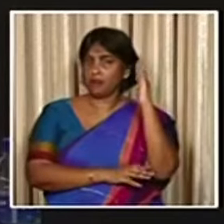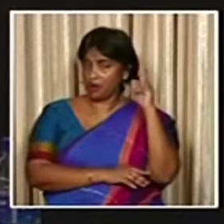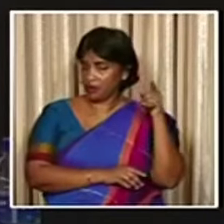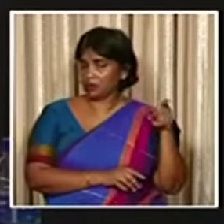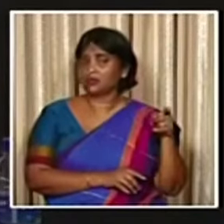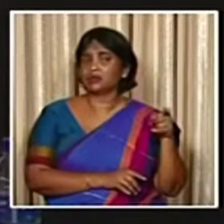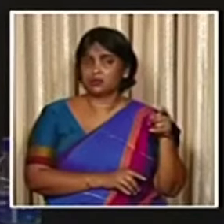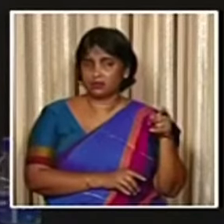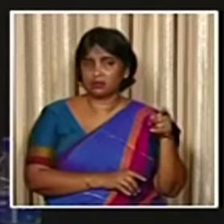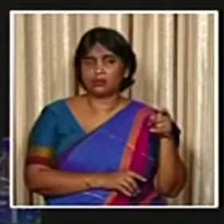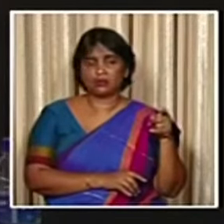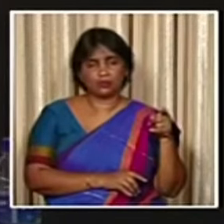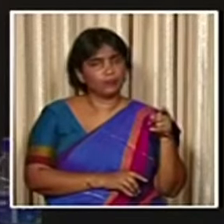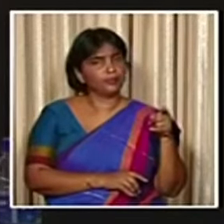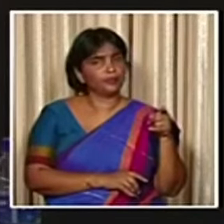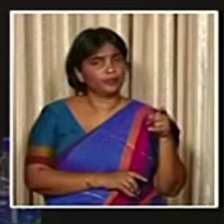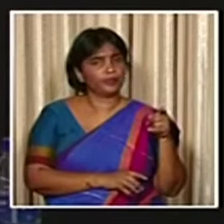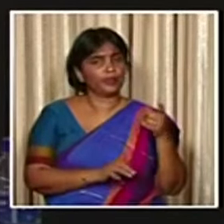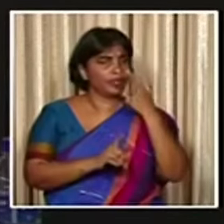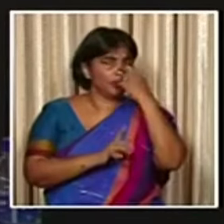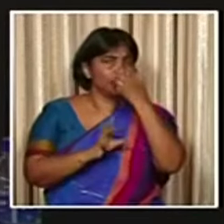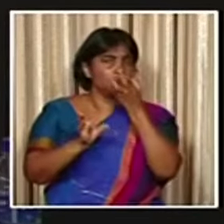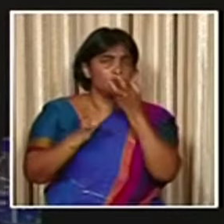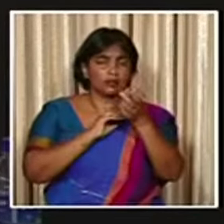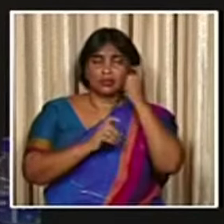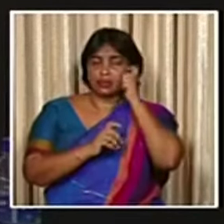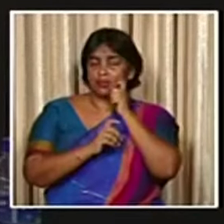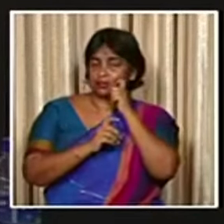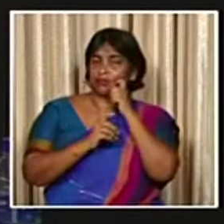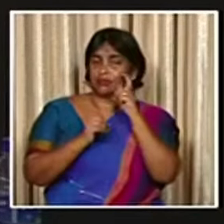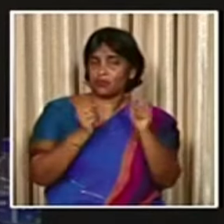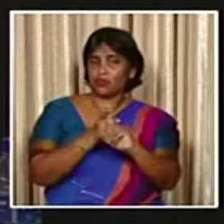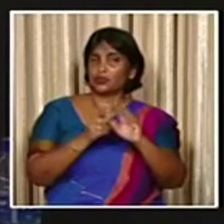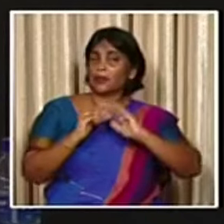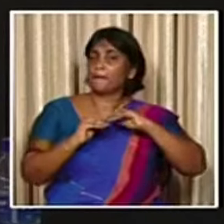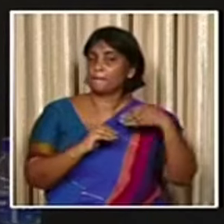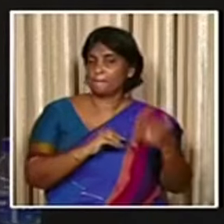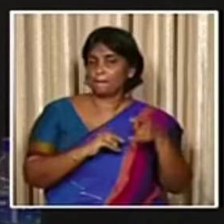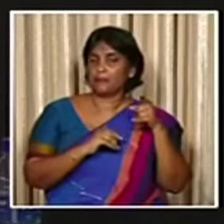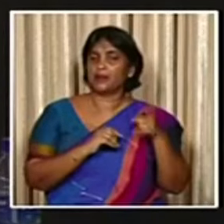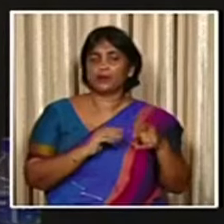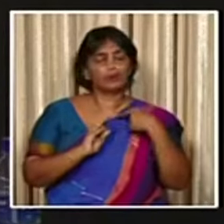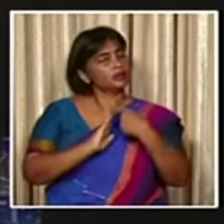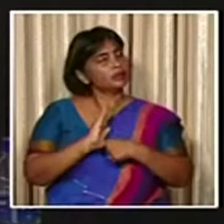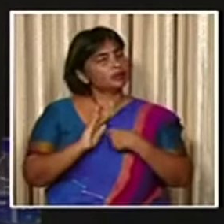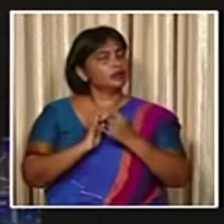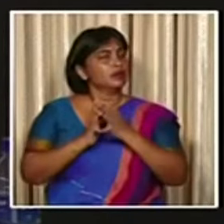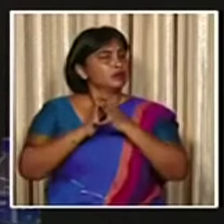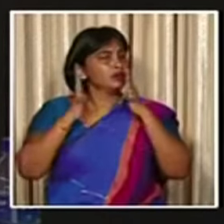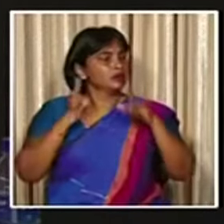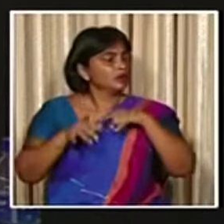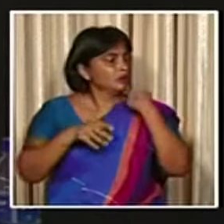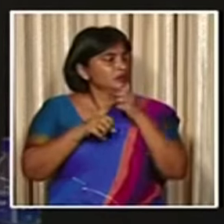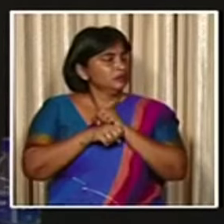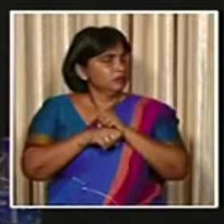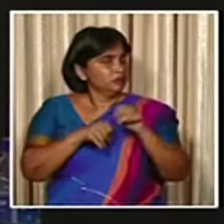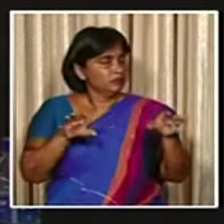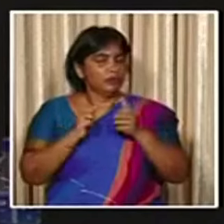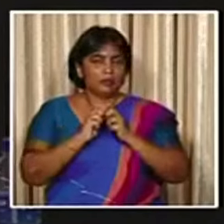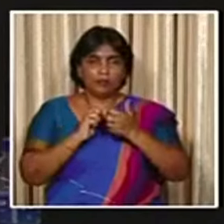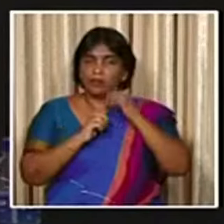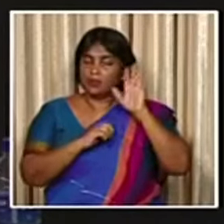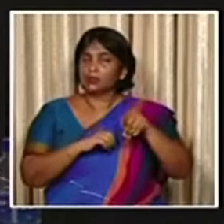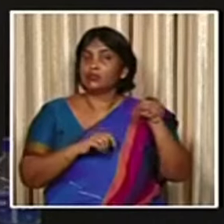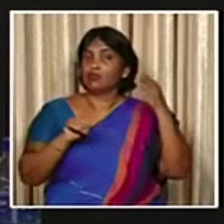මැල්කම් රන්ජිත් හිමිපාණන් පාස්කු යුදින ත්‍රස්ත ප්‍රහාරය පස්සේ මේ රටේ මහා ලේ වැගිරීමක් වෙන්න